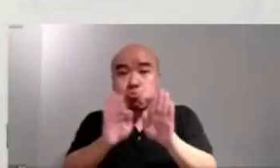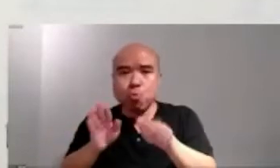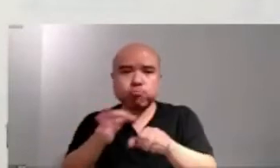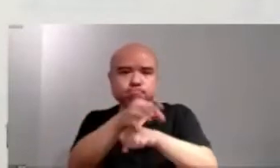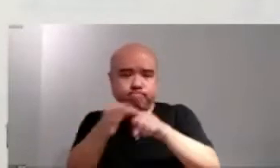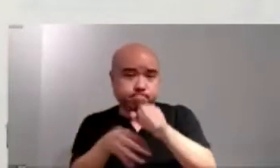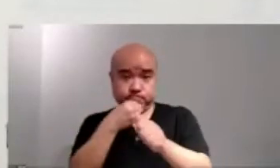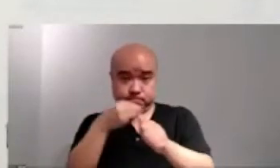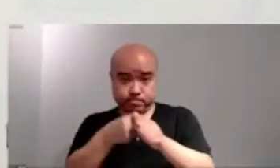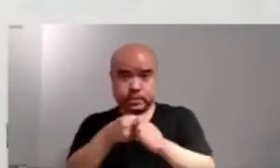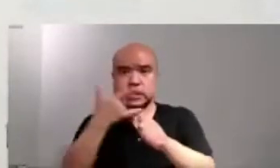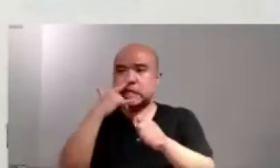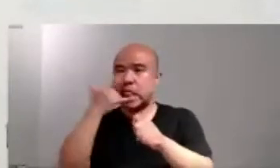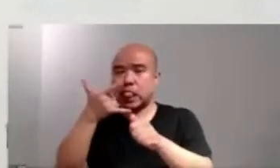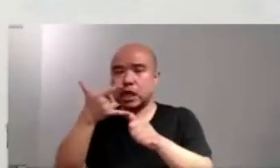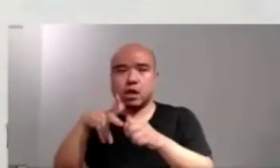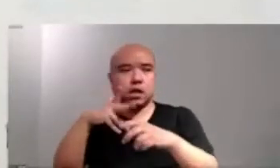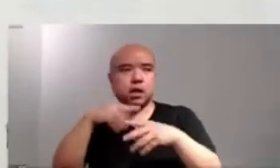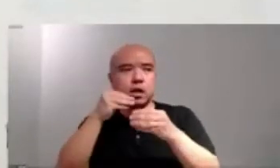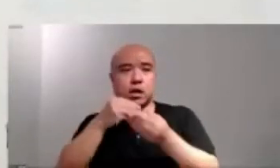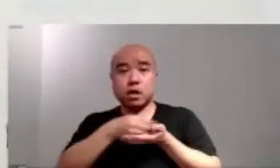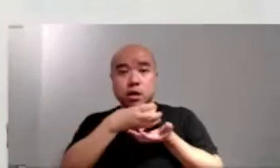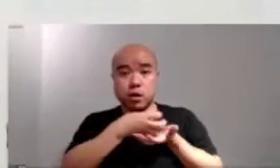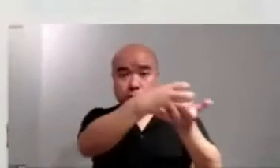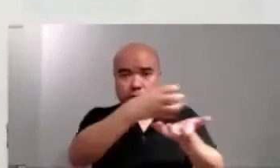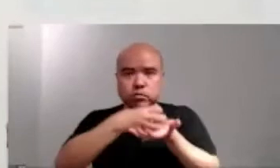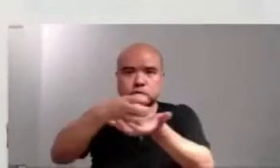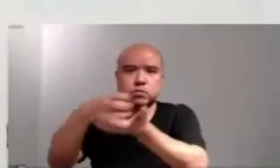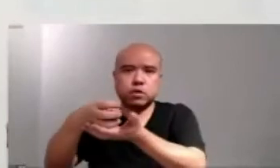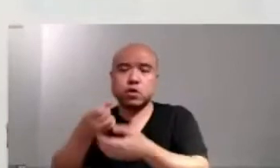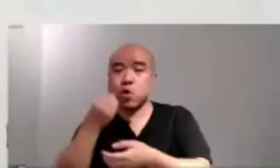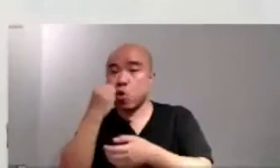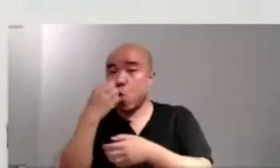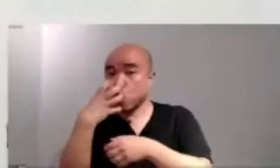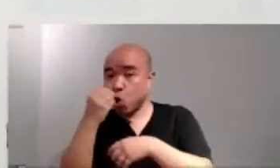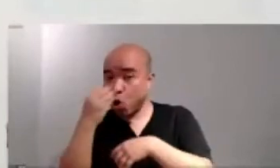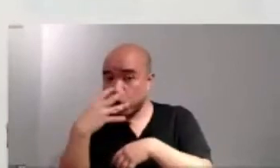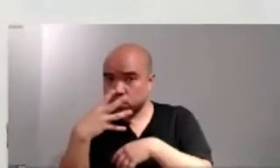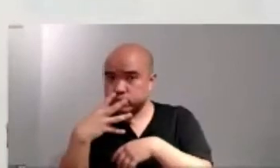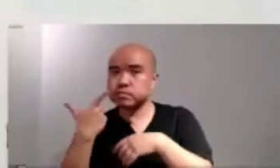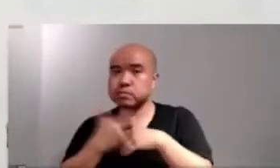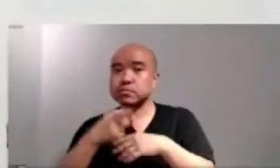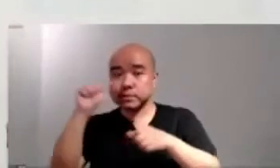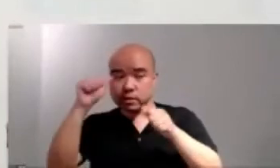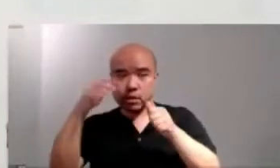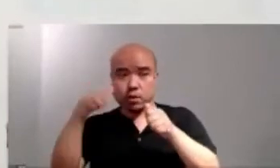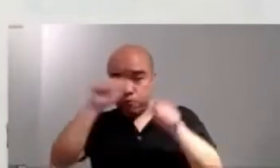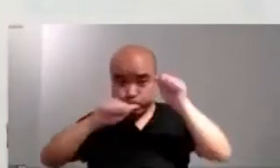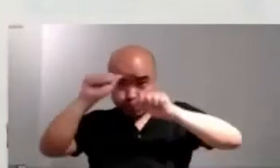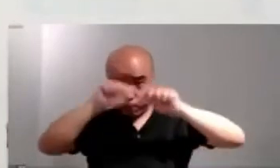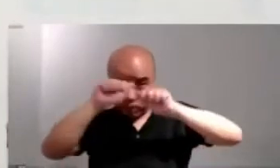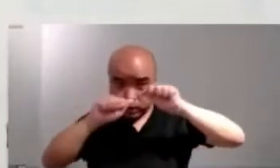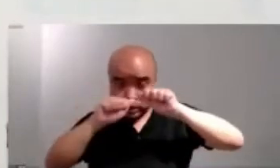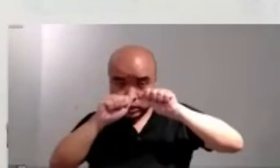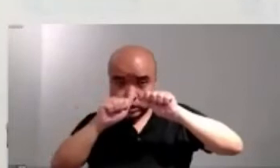一啲防疫嘅物資。咁而家全香港最大嘅兩間化驗所咧，都係我哋 exclusive 嘅 supplier 啦。咁因為化驗